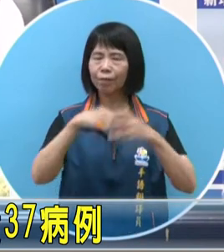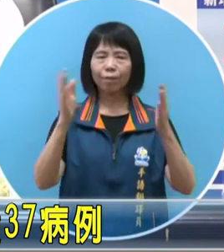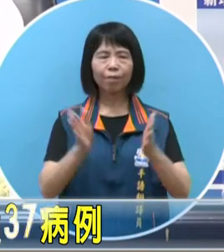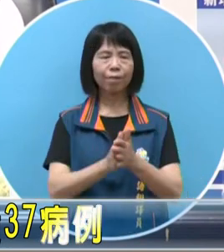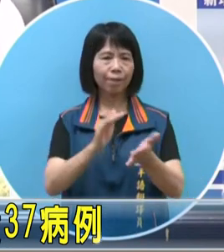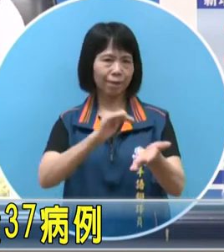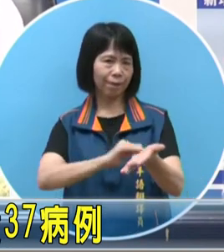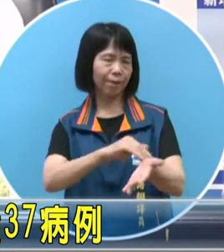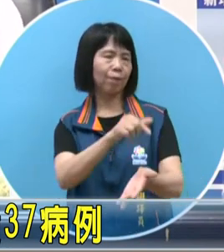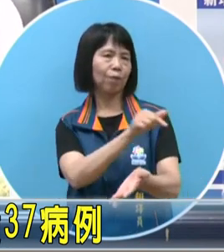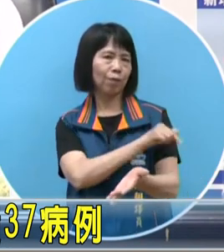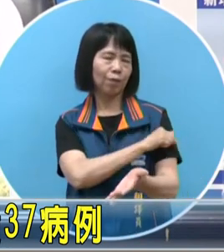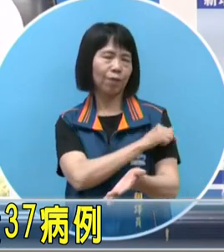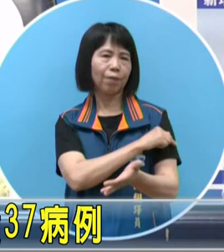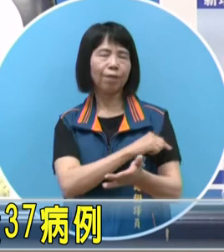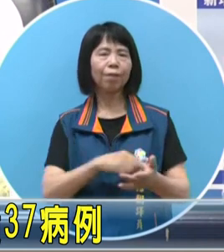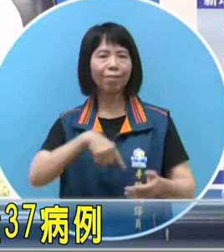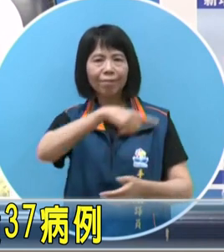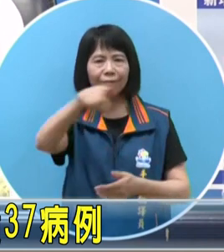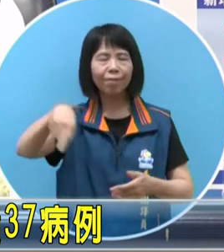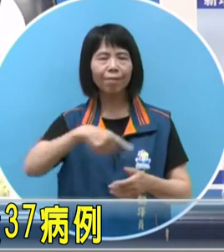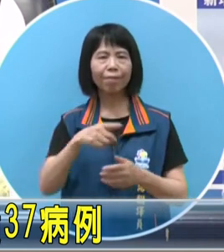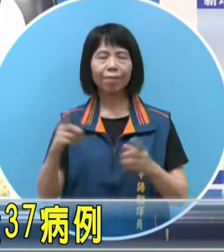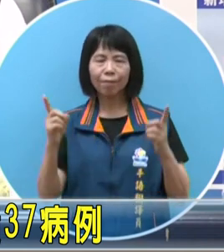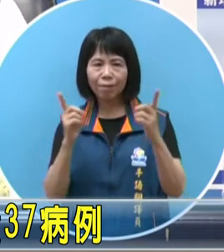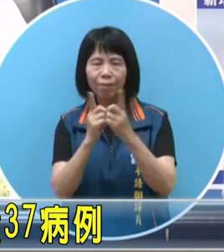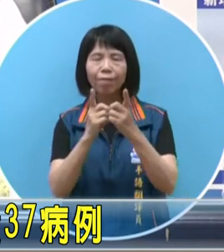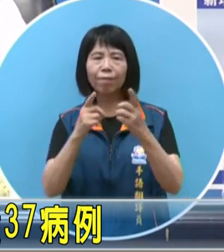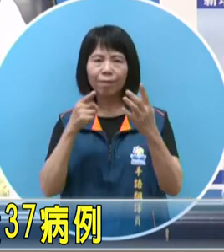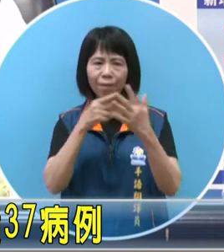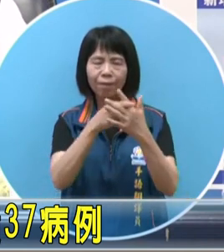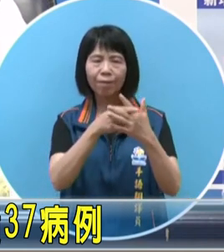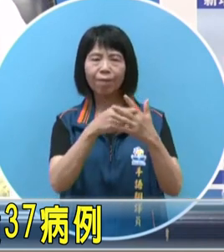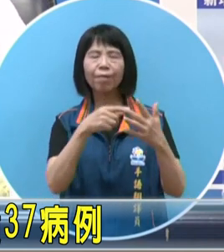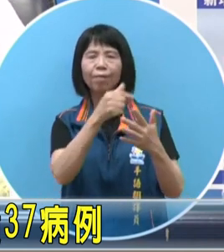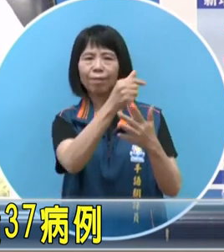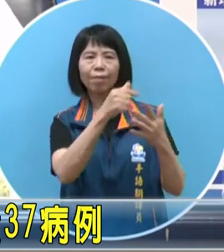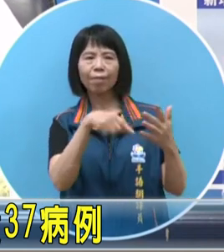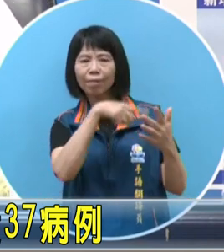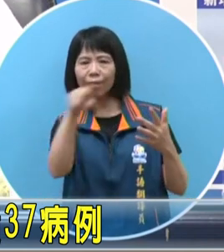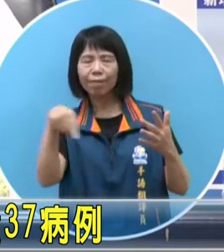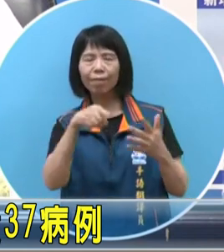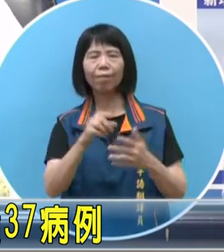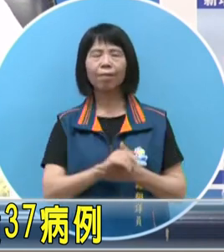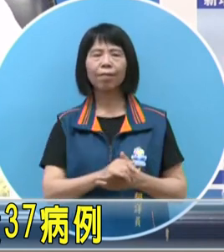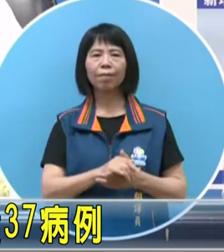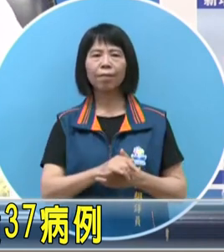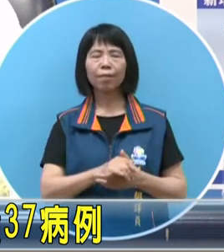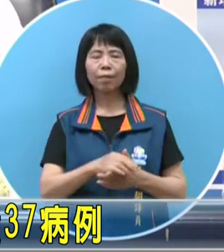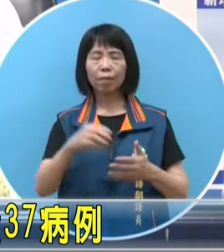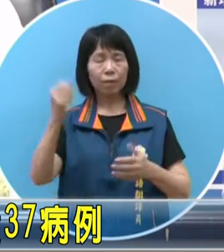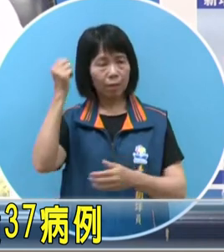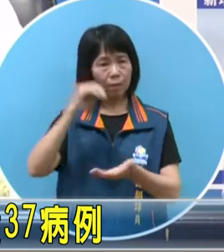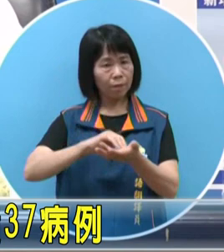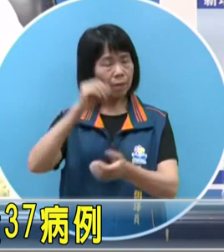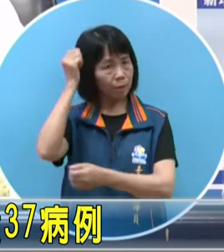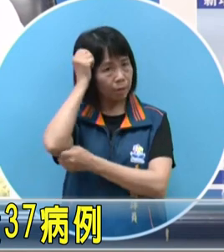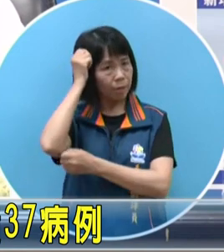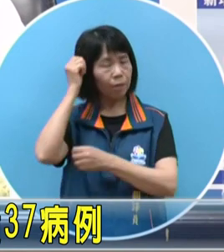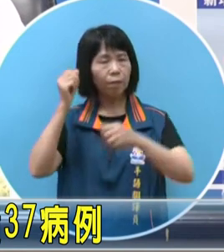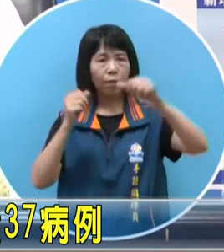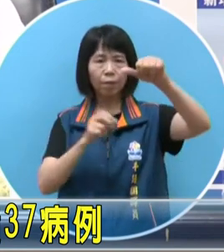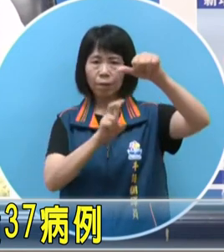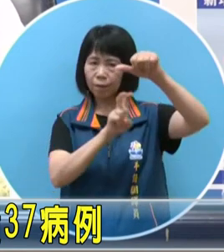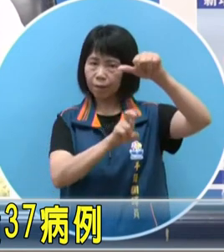护人员的第一线，我们在住院，从21号到现在，我们一共